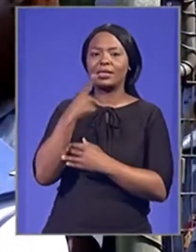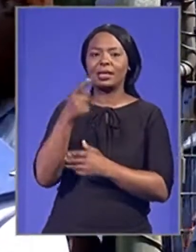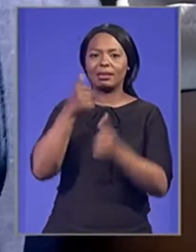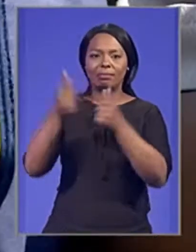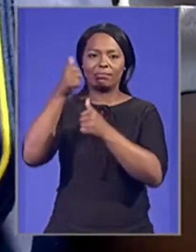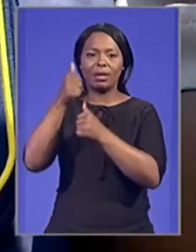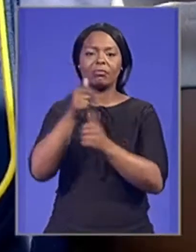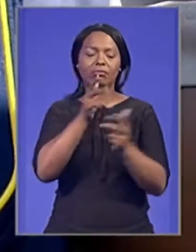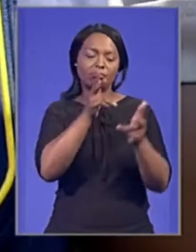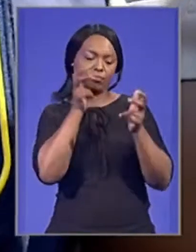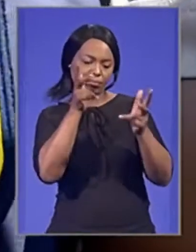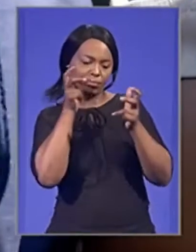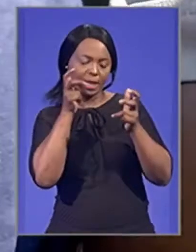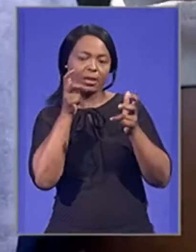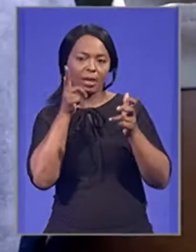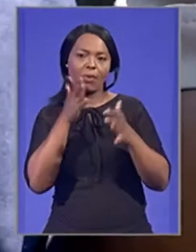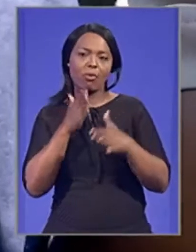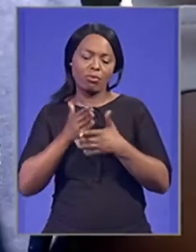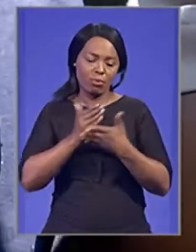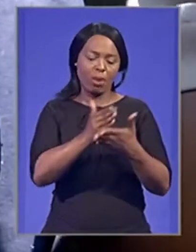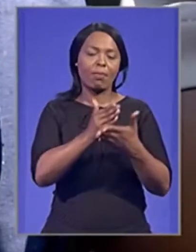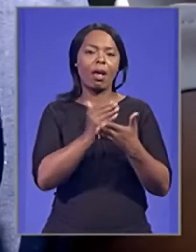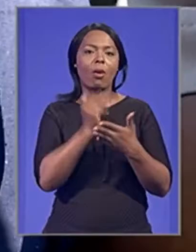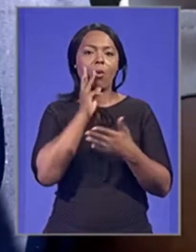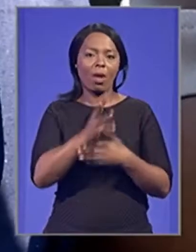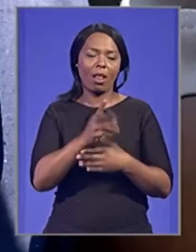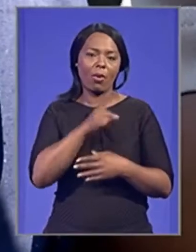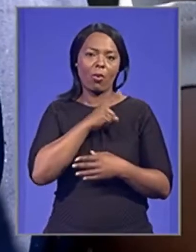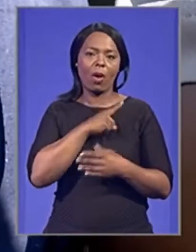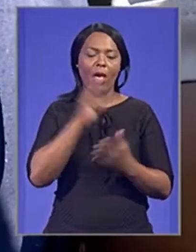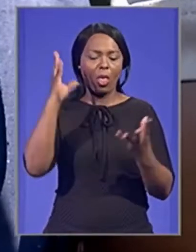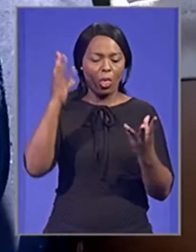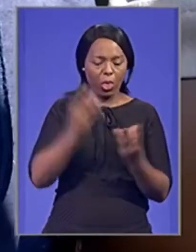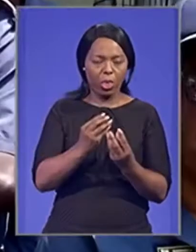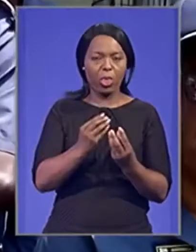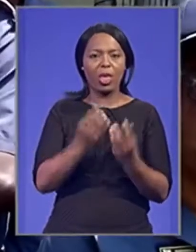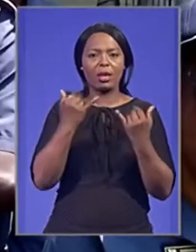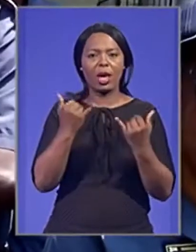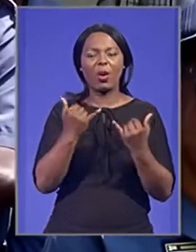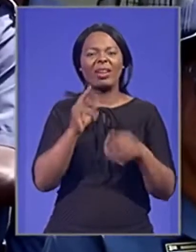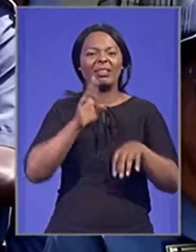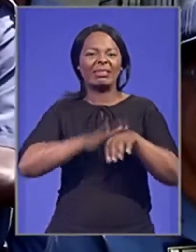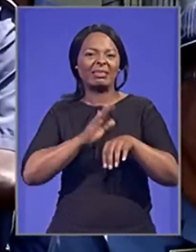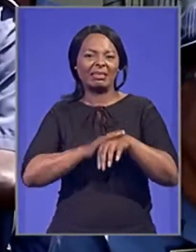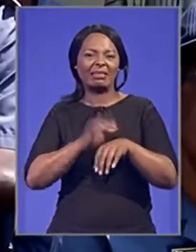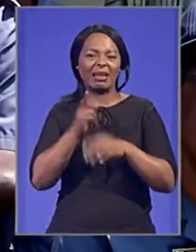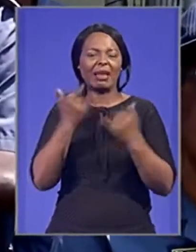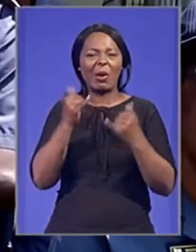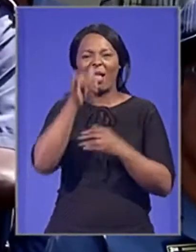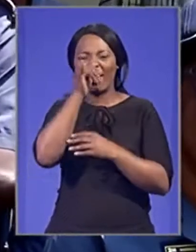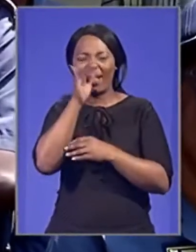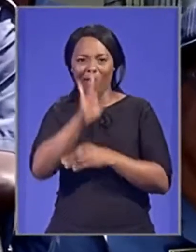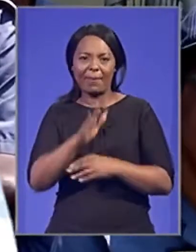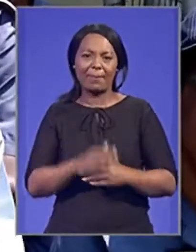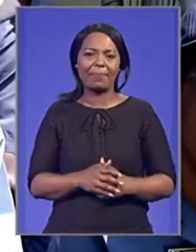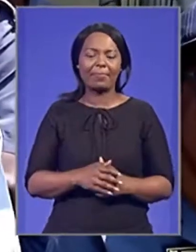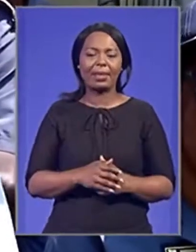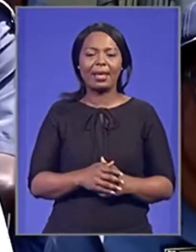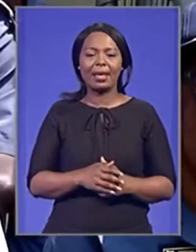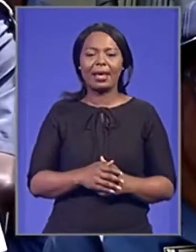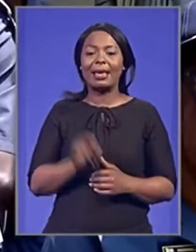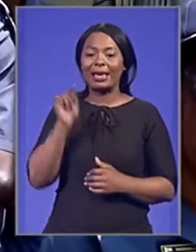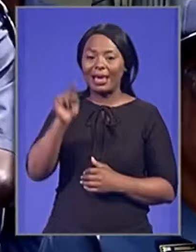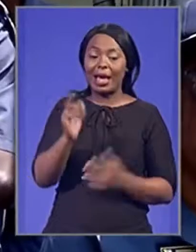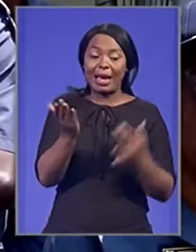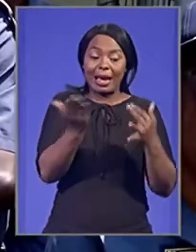ba tlo shoma le badudi ba Bohlokong ka Bethlehem go ka fokotsa ditiragalo tsa bosenyi nyewe tse dintse o buileng ka tsona di